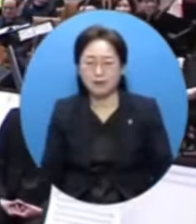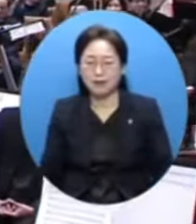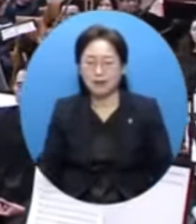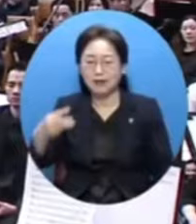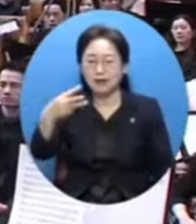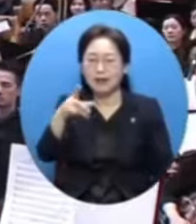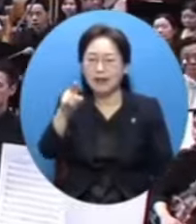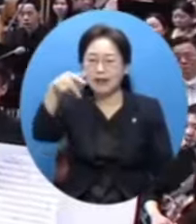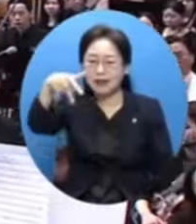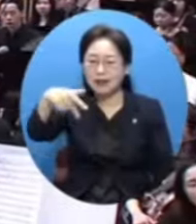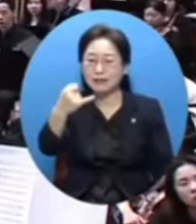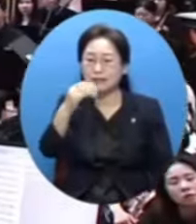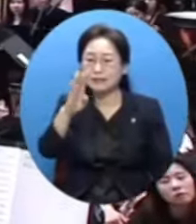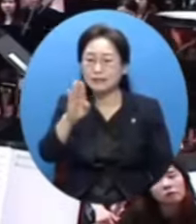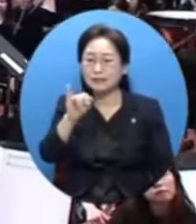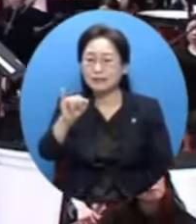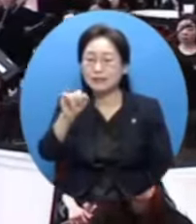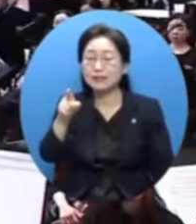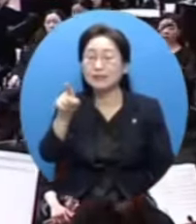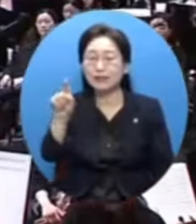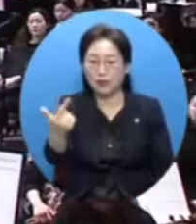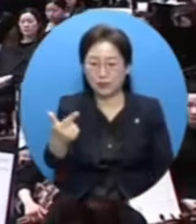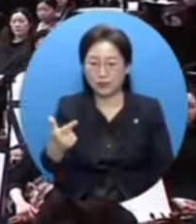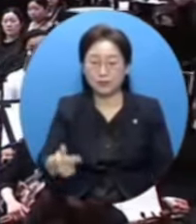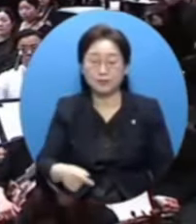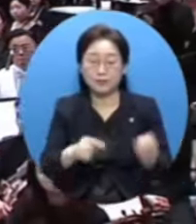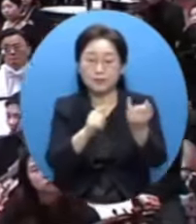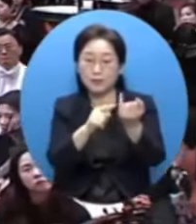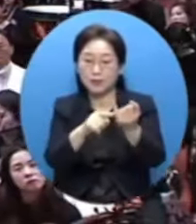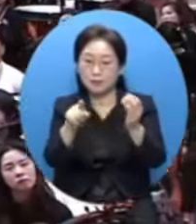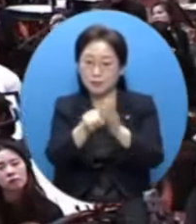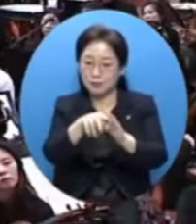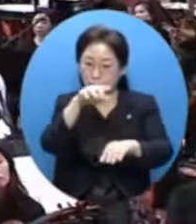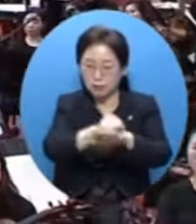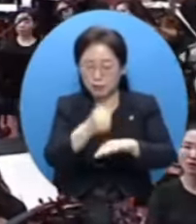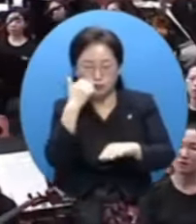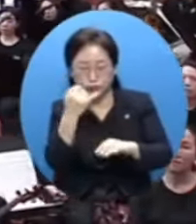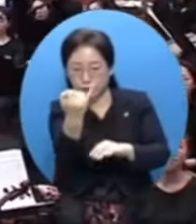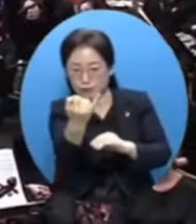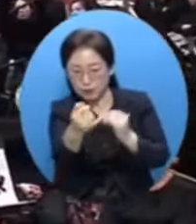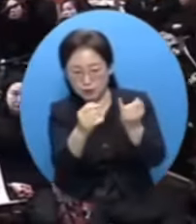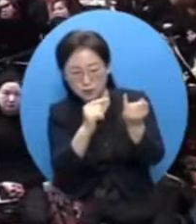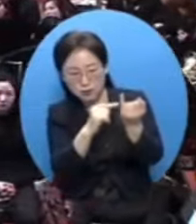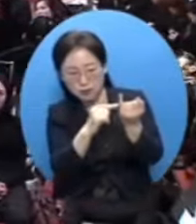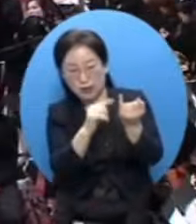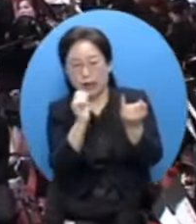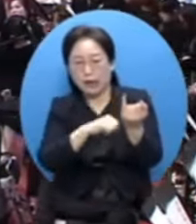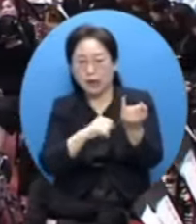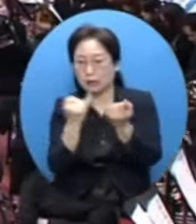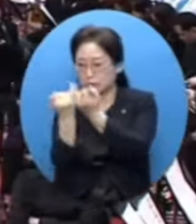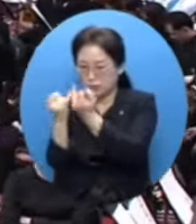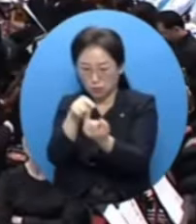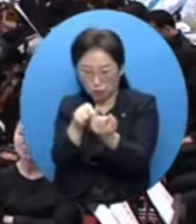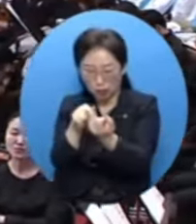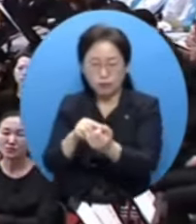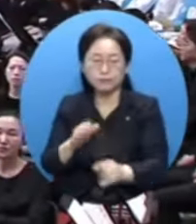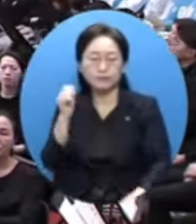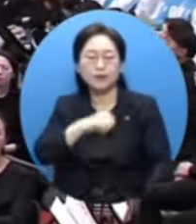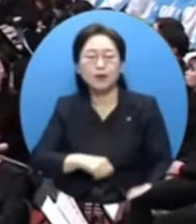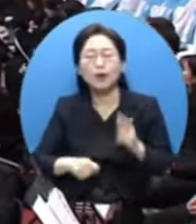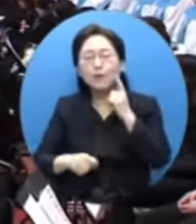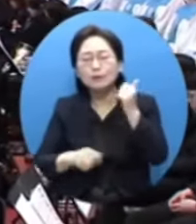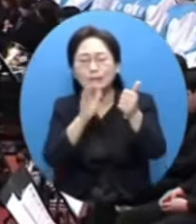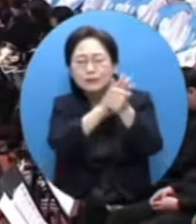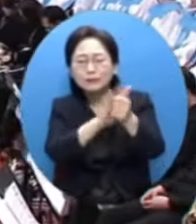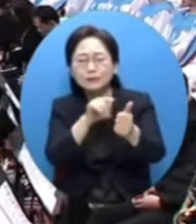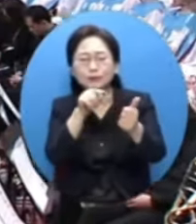레즈비언이라고 합니다. 신실한 크리스찬인 에이미 친구가 목사님께 와서 목사님, 목사님 딸이 지금 동성애